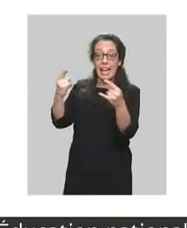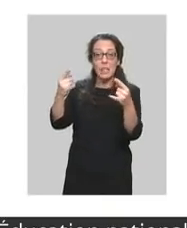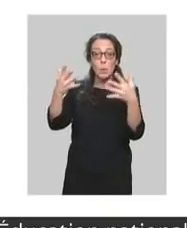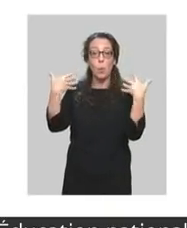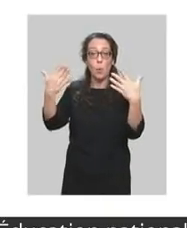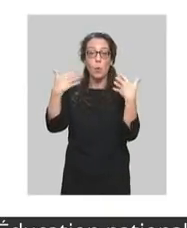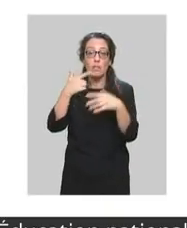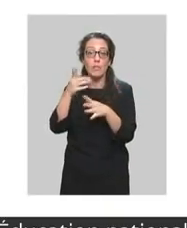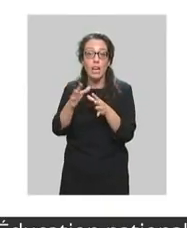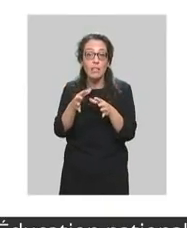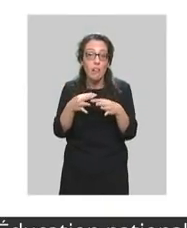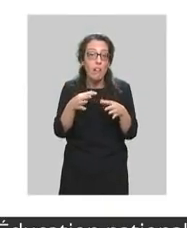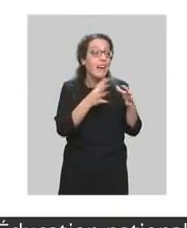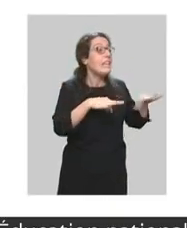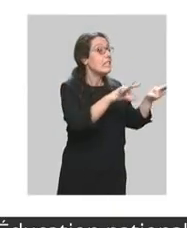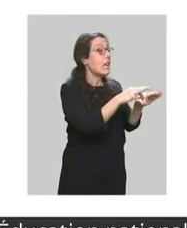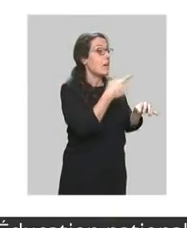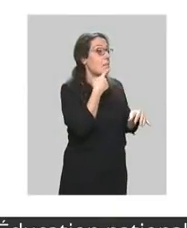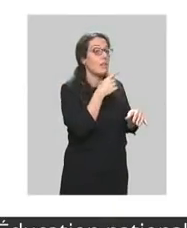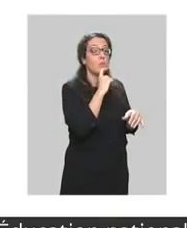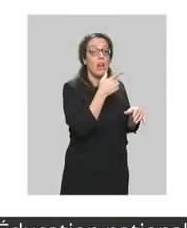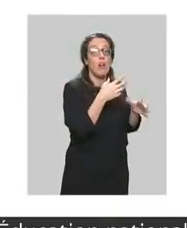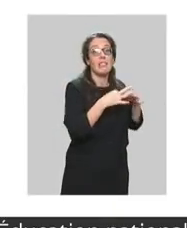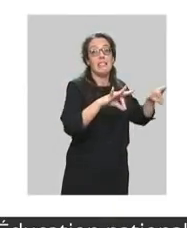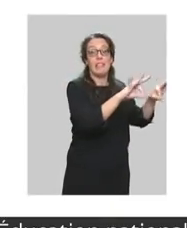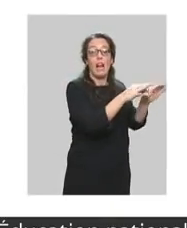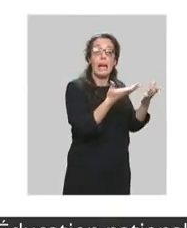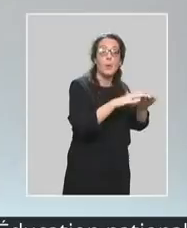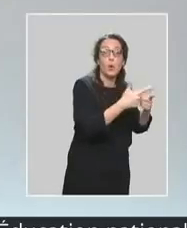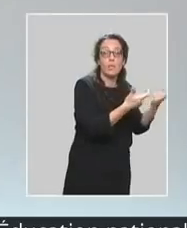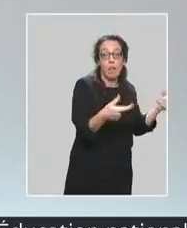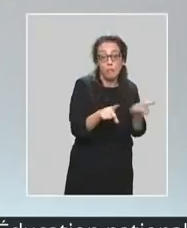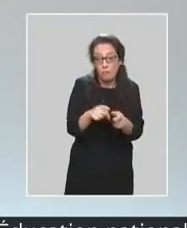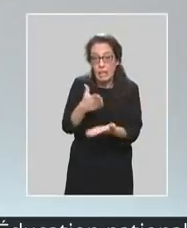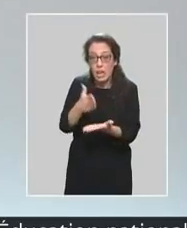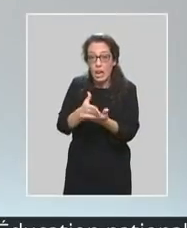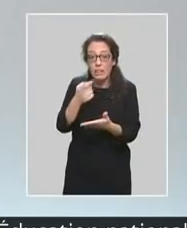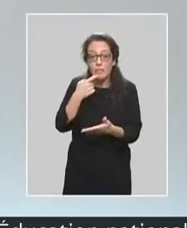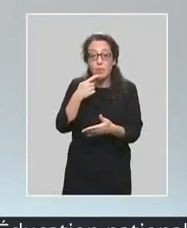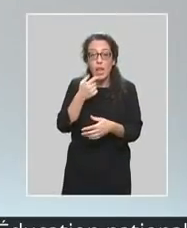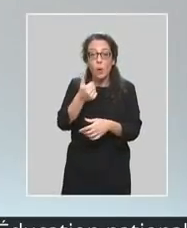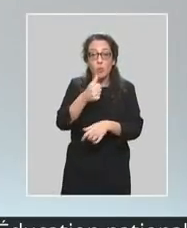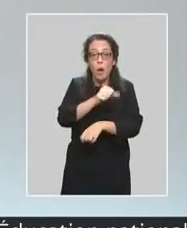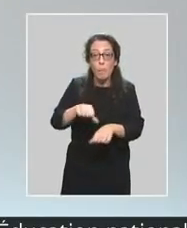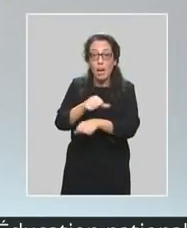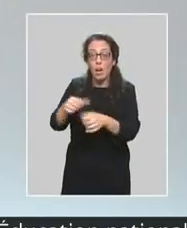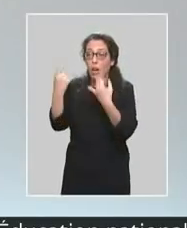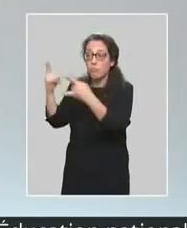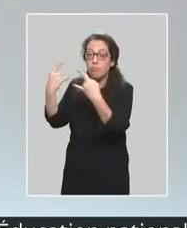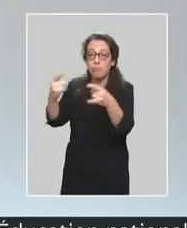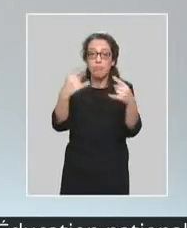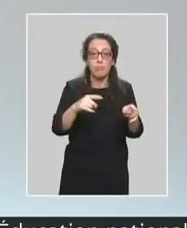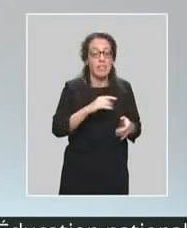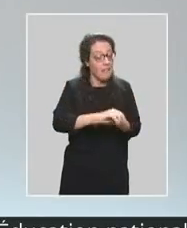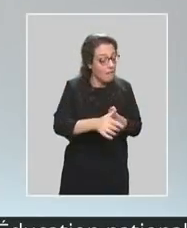les salles vaut évidemment pour les salles de classe, c'est-à-dire l'ouverture des fenêtres le plus fréquemment possible, et notamment une fois par heure, le lavage des mains,